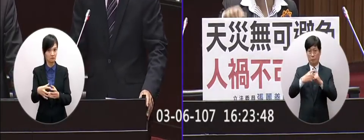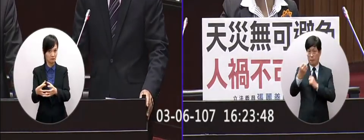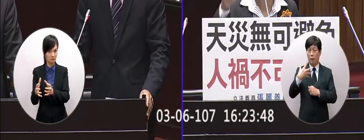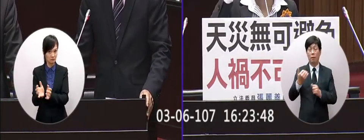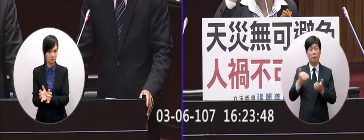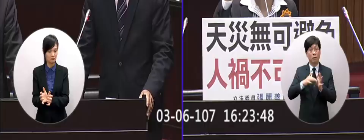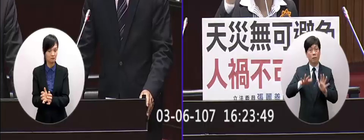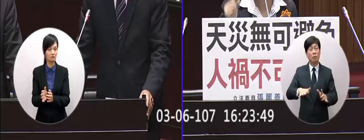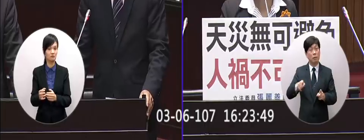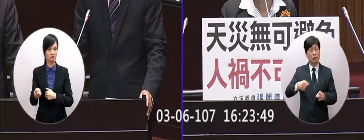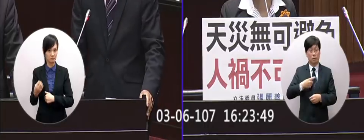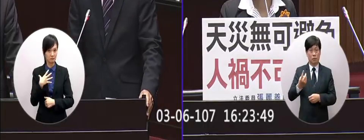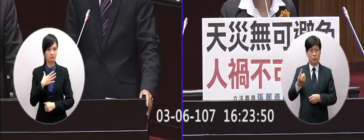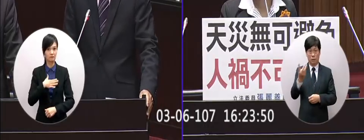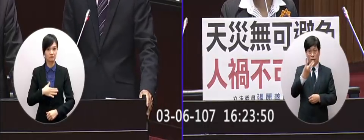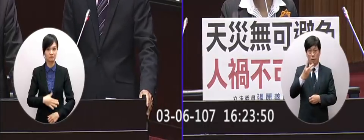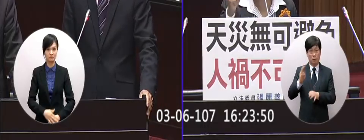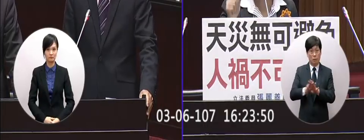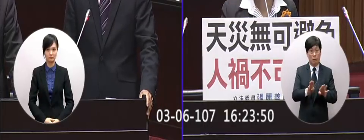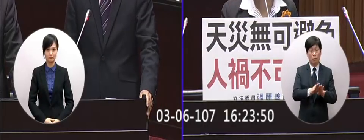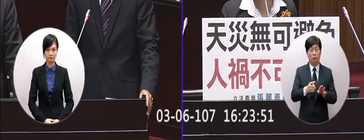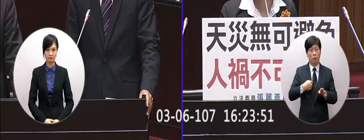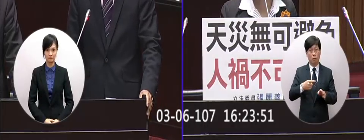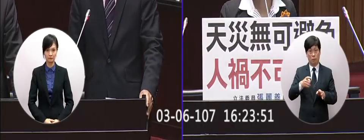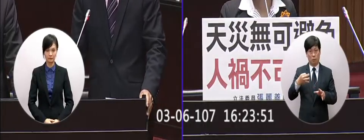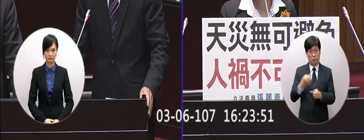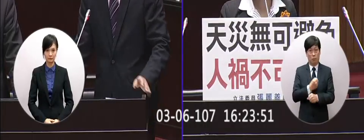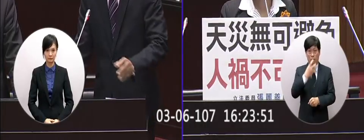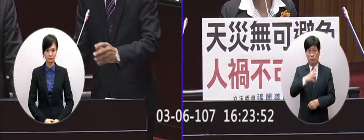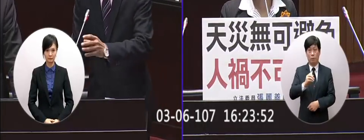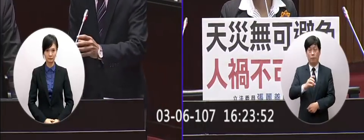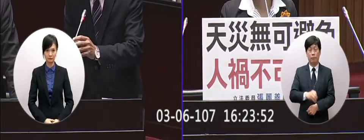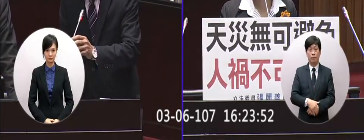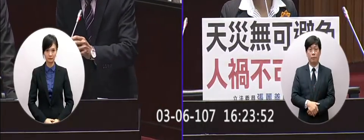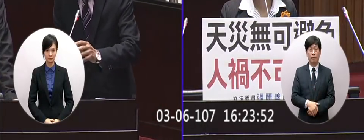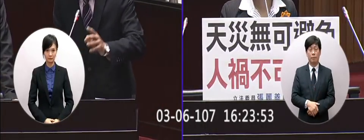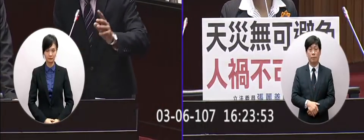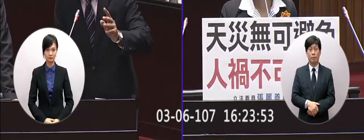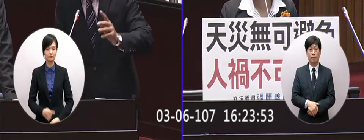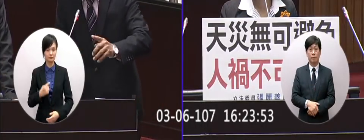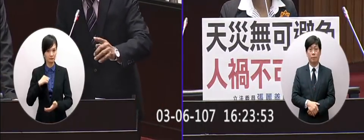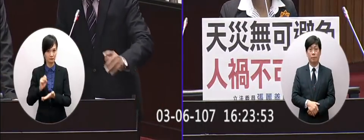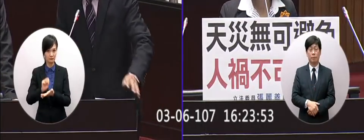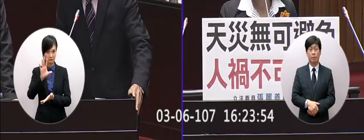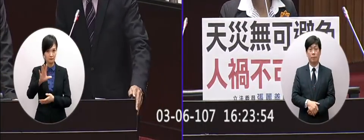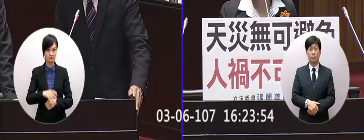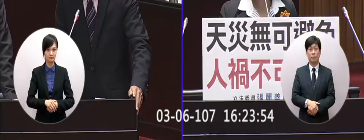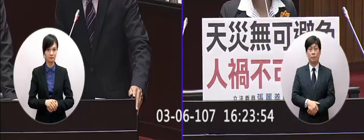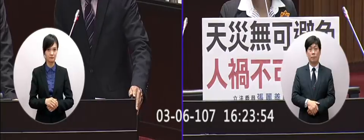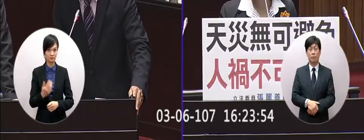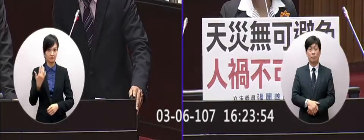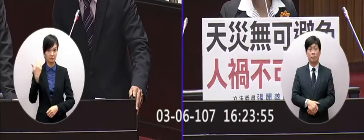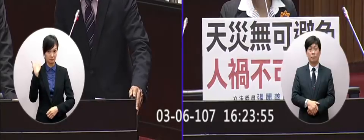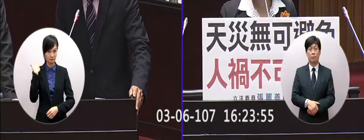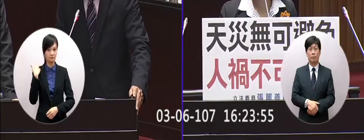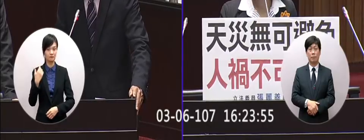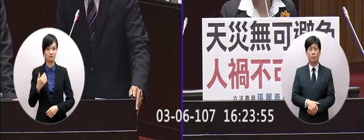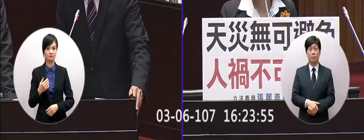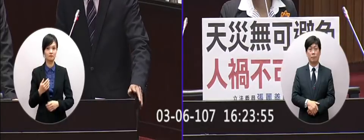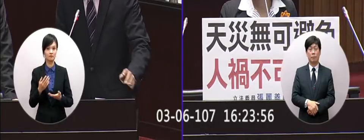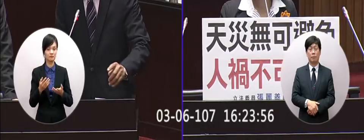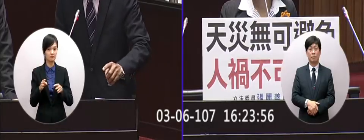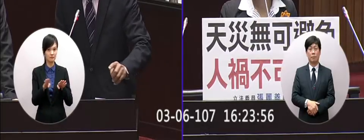目前为止，因为这三个休市，咱农民有损失无？ 啊，委员报告。顶礼拜休市三